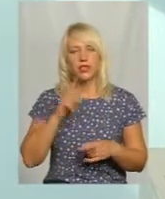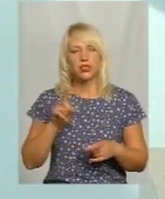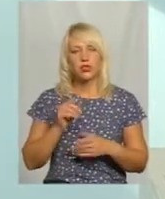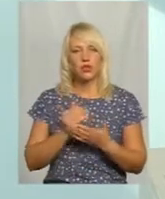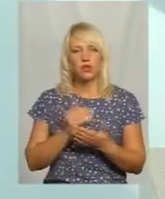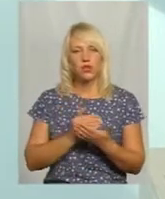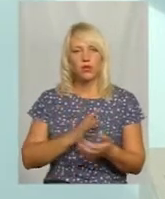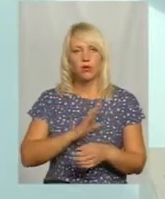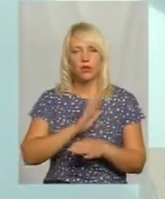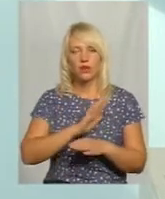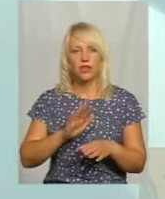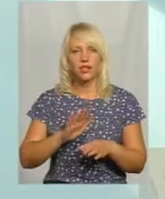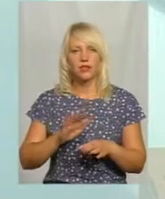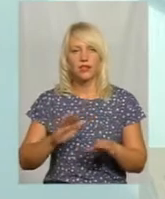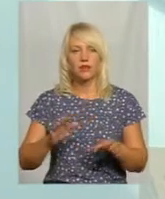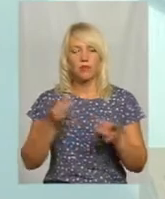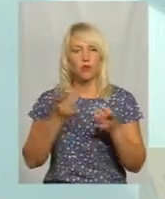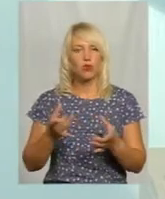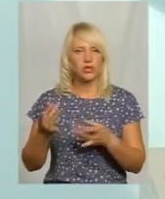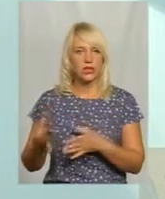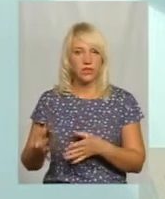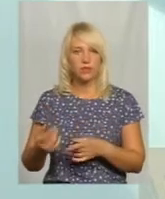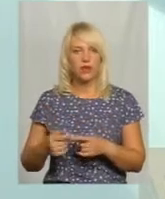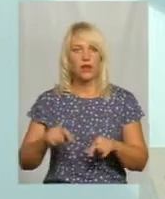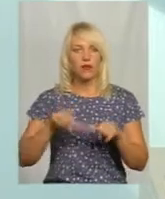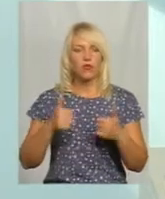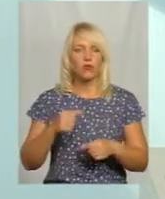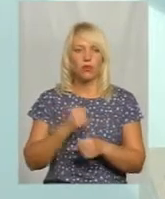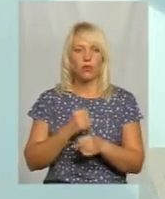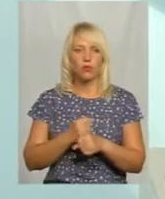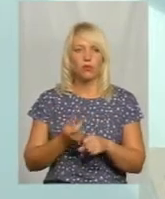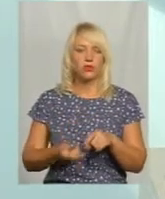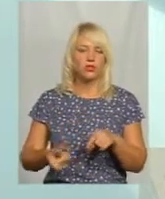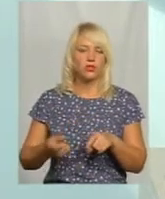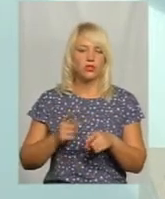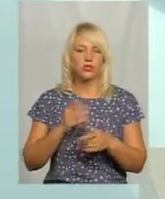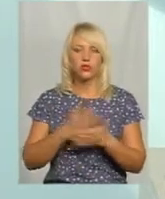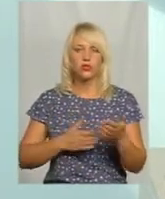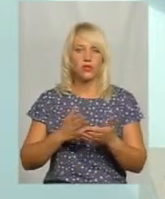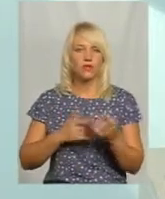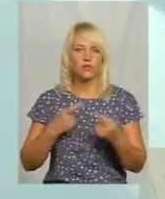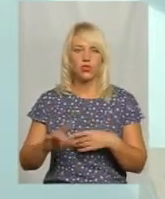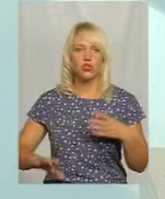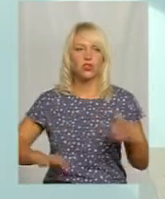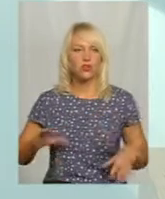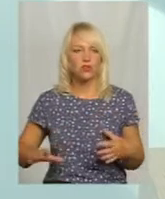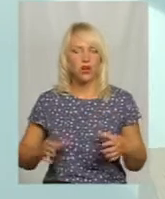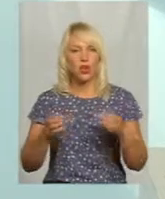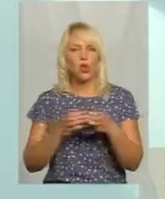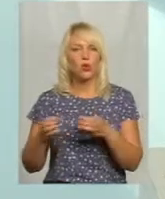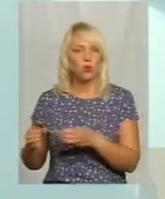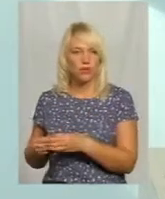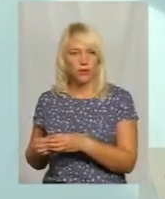програма була не з простих, форми роботи зовсім інші, тренінгові, групові.